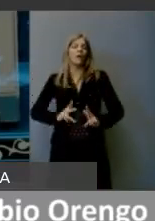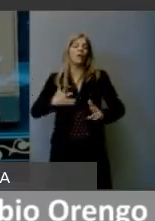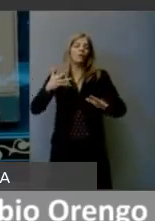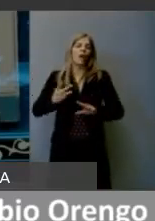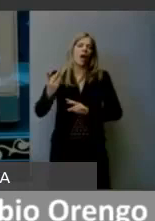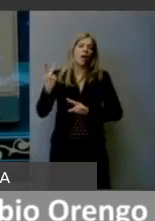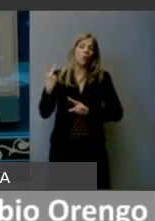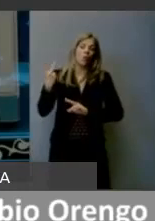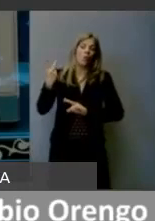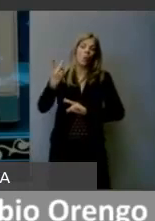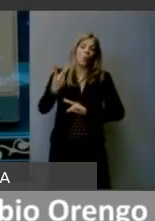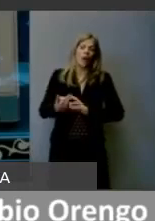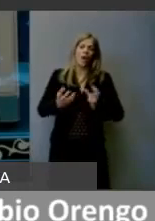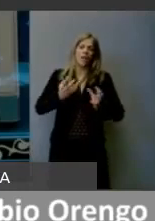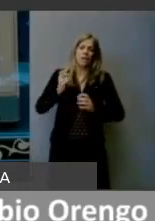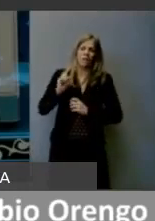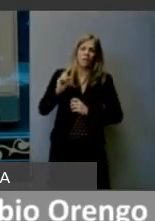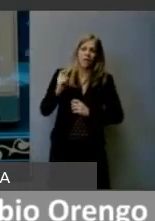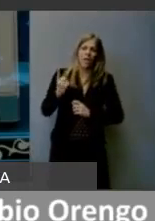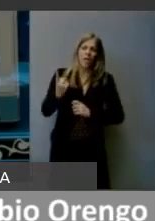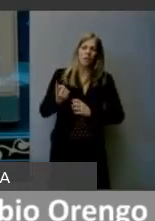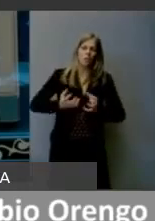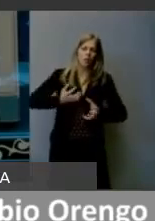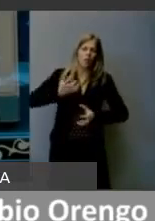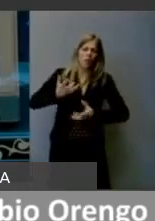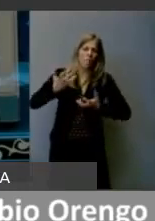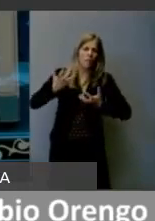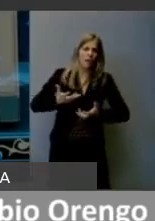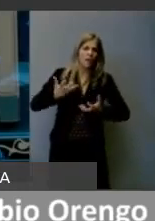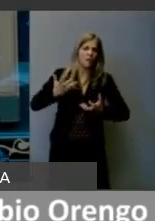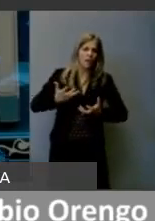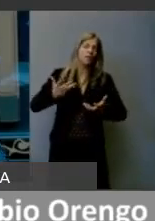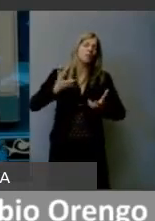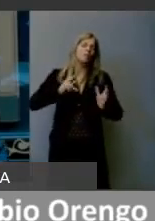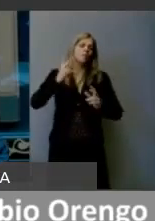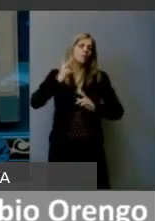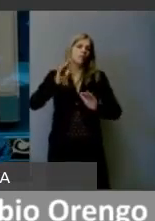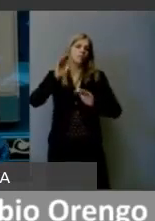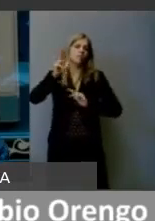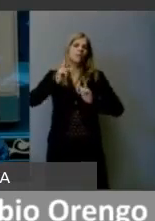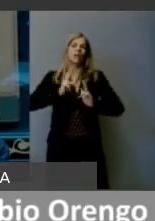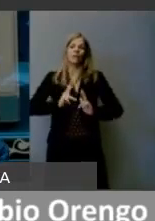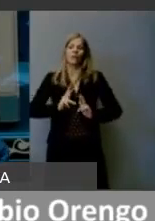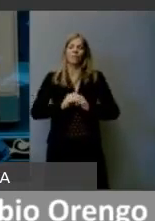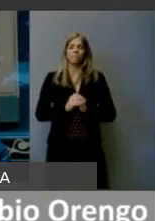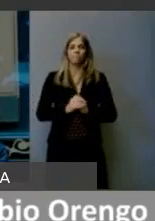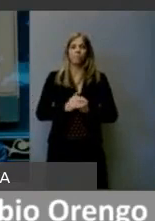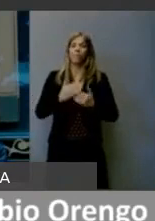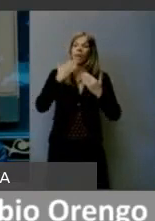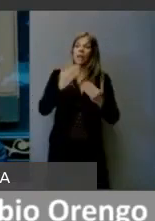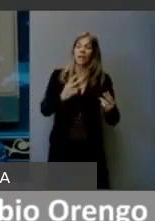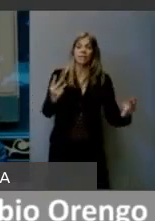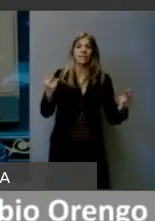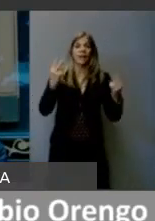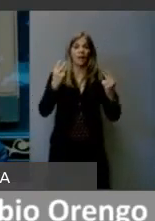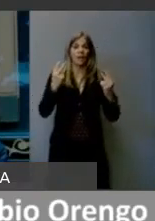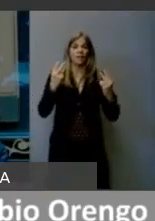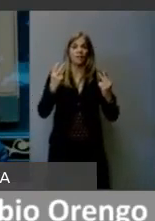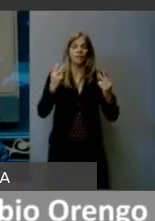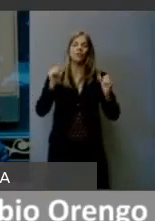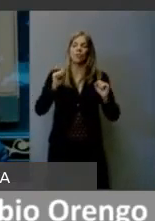suoi devastanti effetti. Grazie per la vostra attenzione. Possiamo cominciare il Consiglio Comunale.